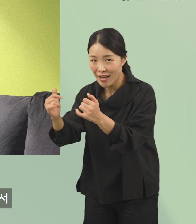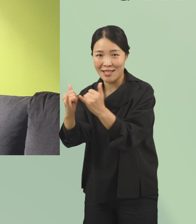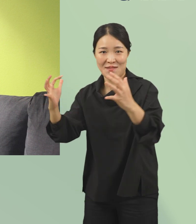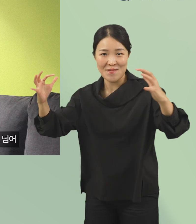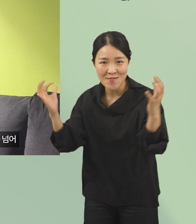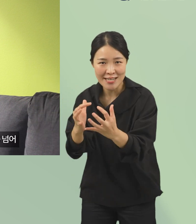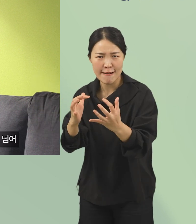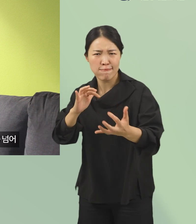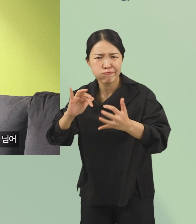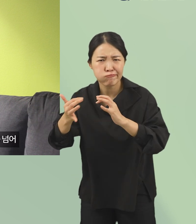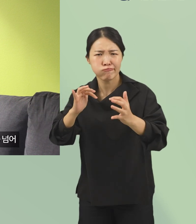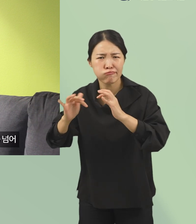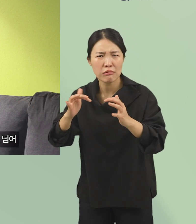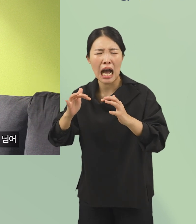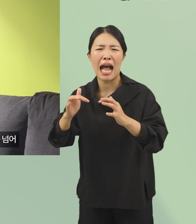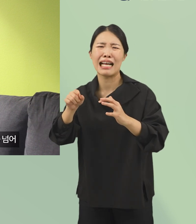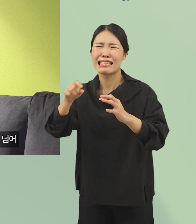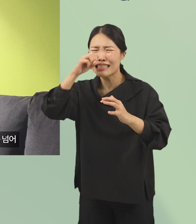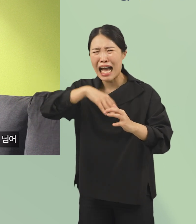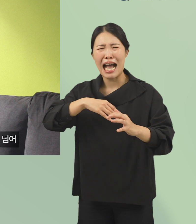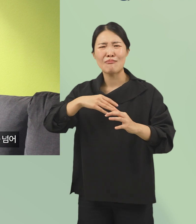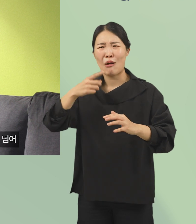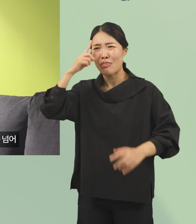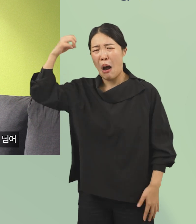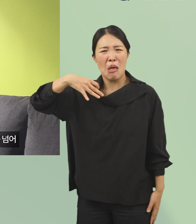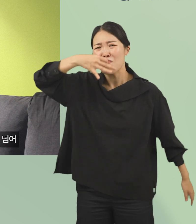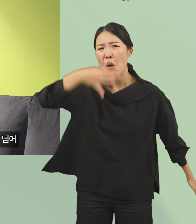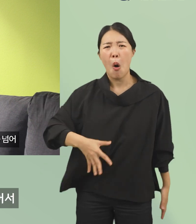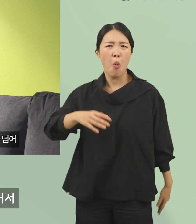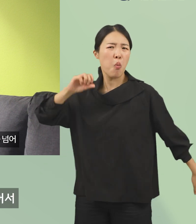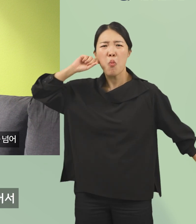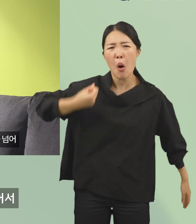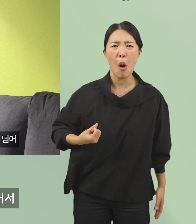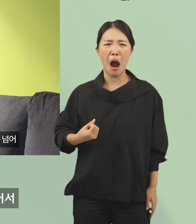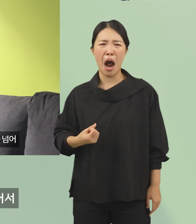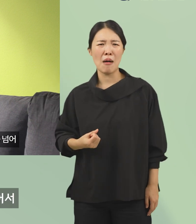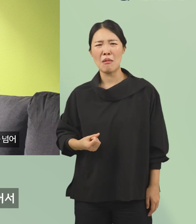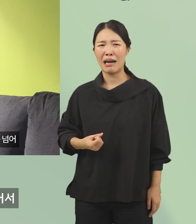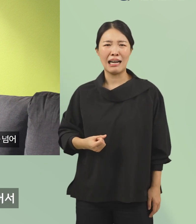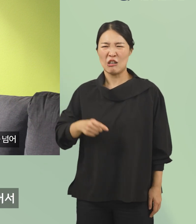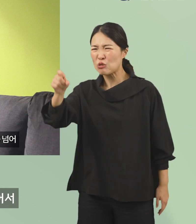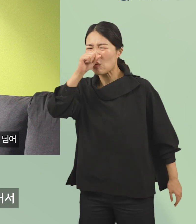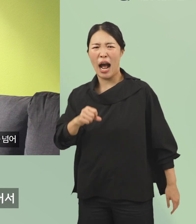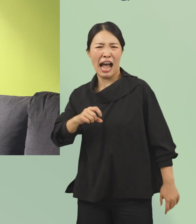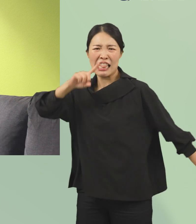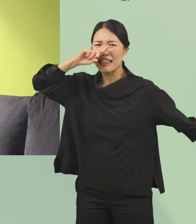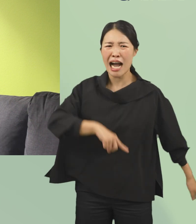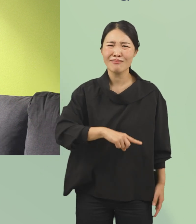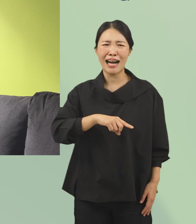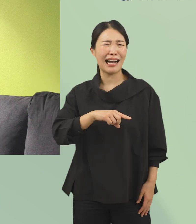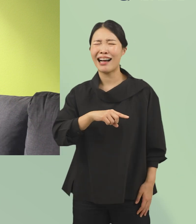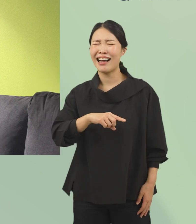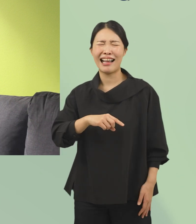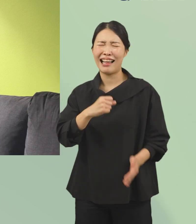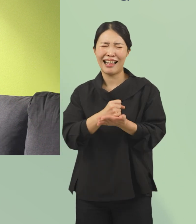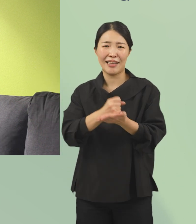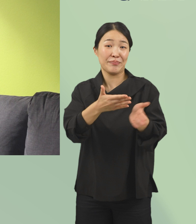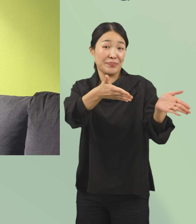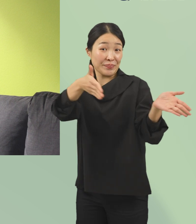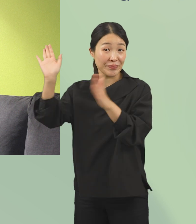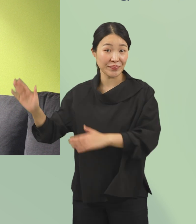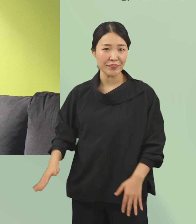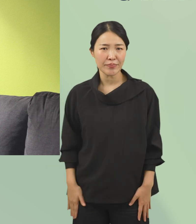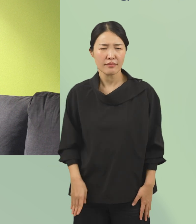모아서 단순하게 그냥 대학원이 힘들다 혹은 어렵다 혹은 대학원이 좋다 나쁘다 이런 얘기를 넘어서 대학원을 제대로 한